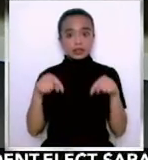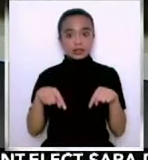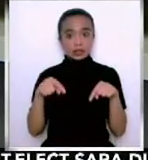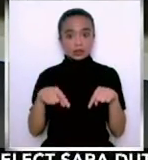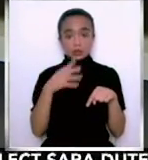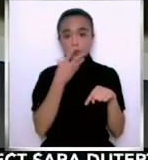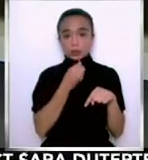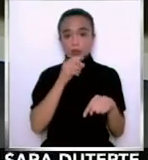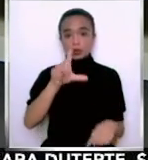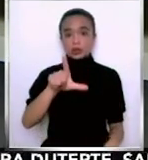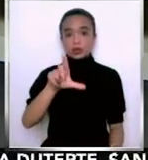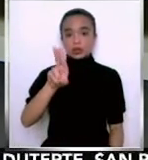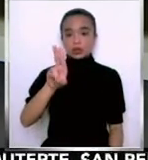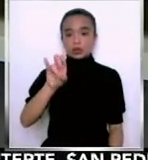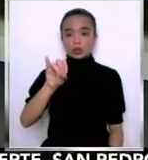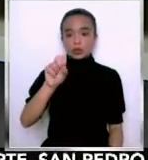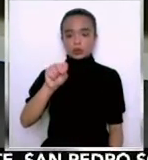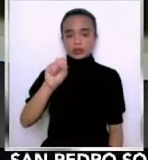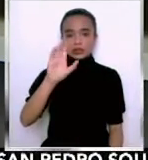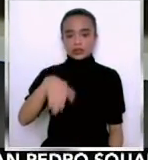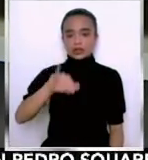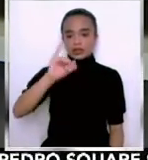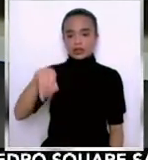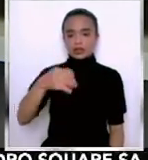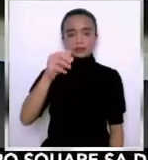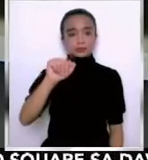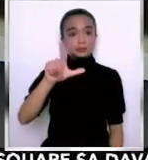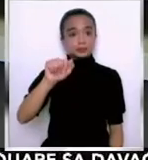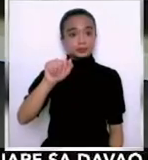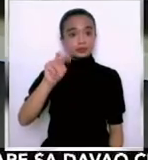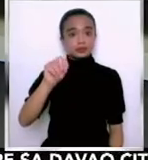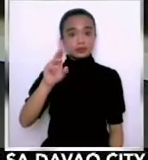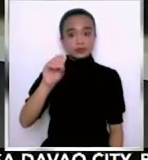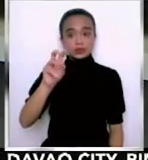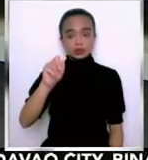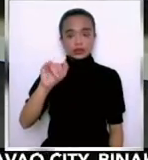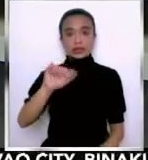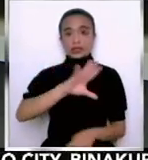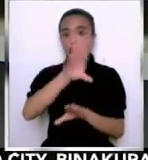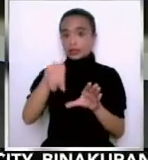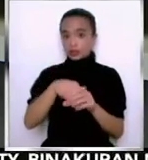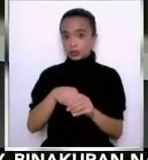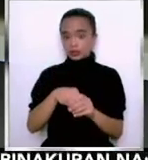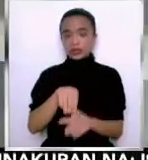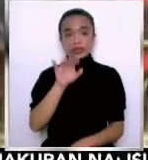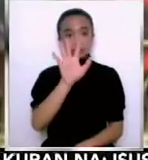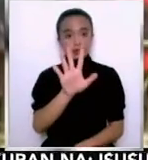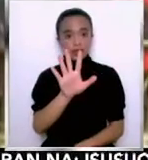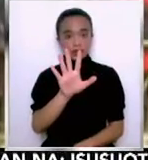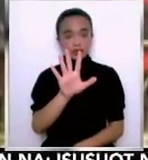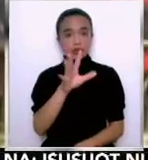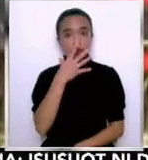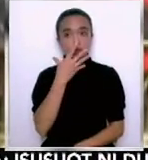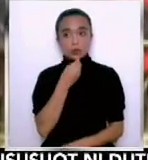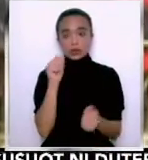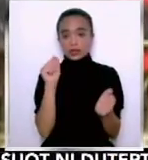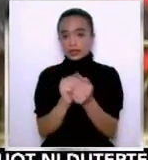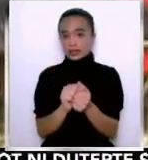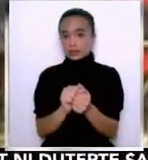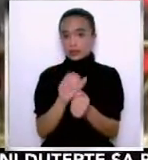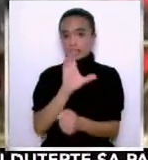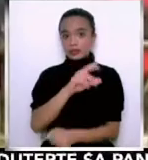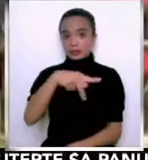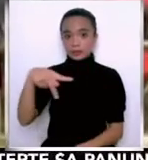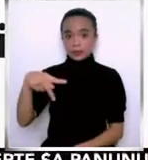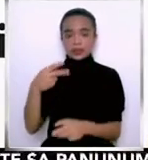Luis Halandoni. Isinama rin sa listahan ang limang iba pang kasamahan umano niya sa CPP, na sina